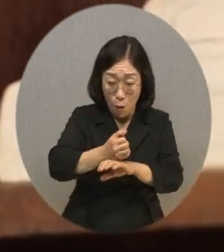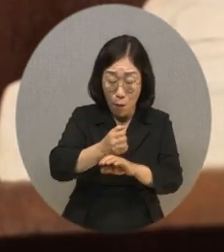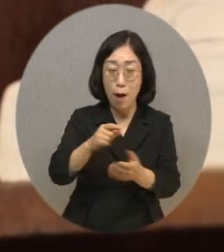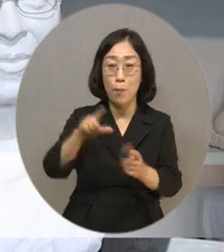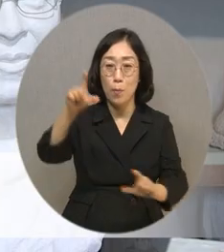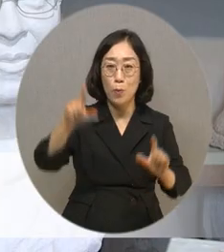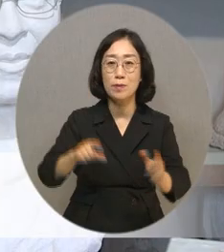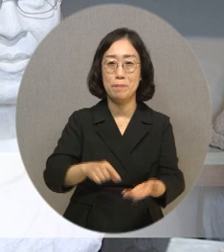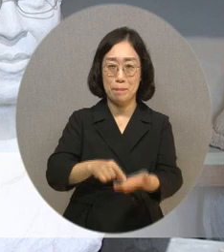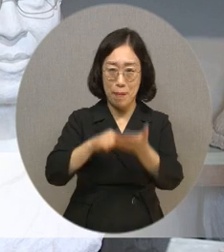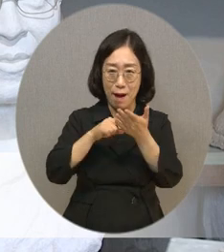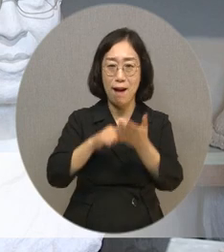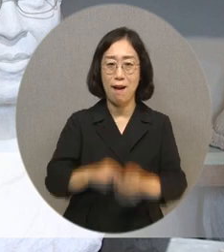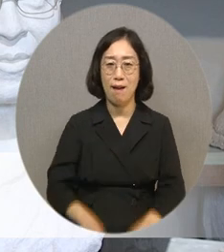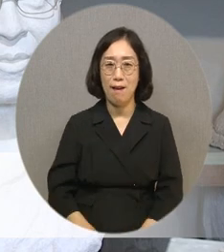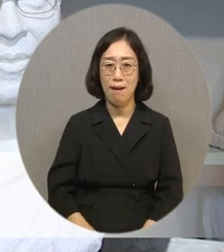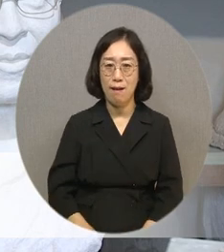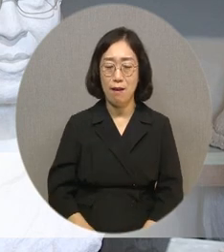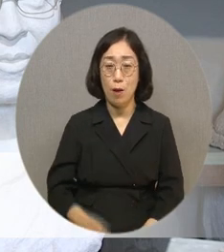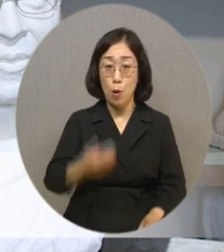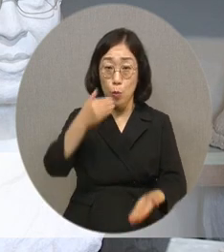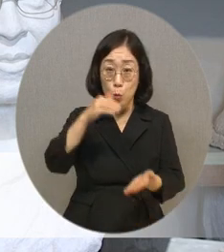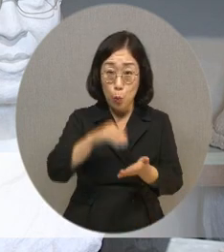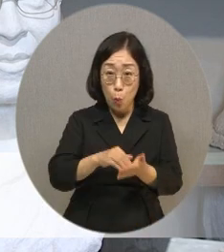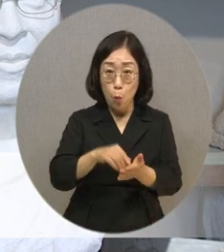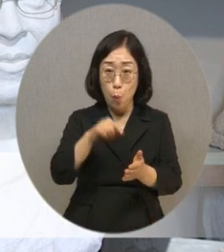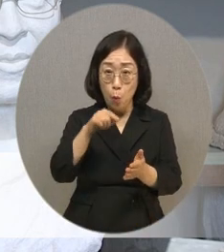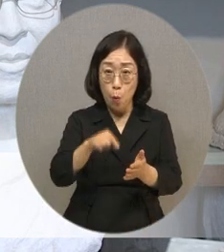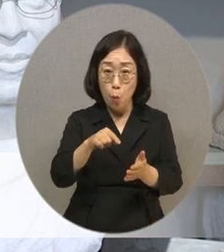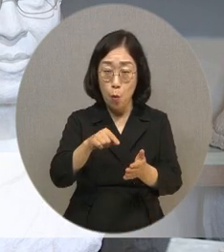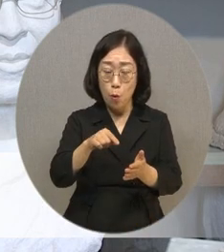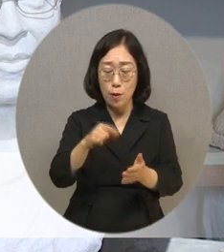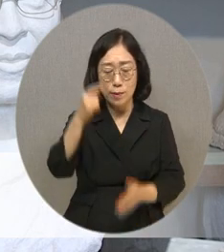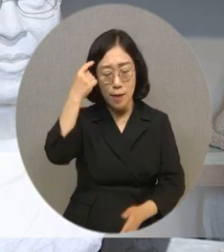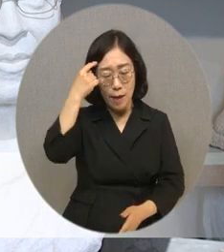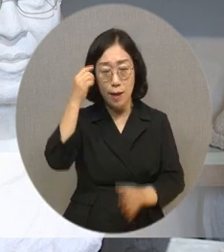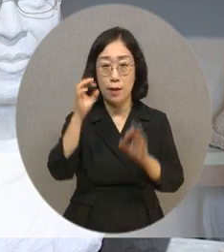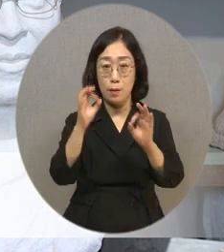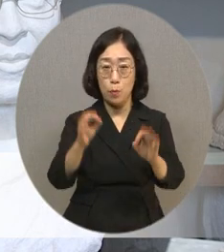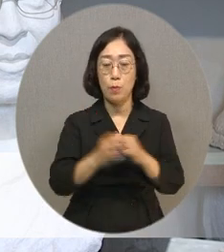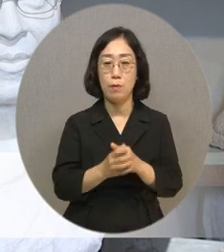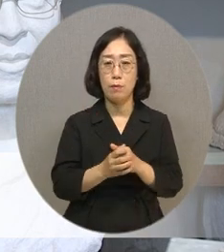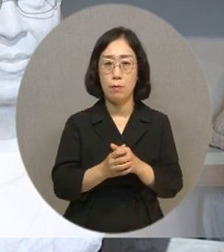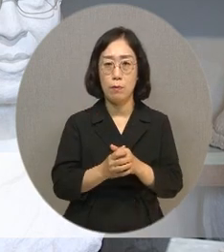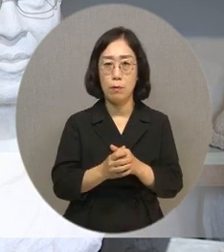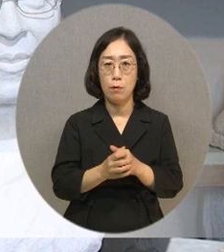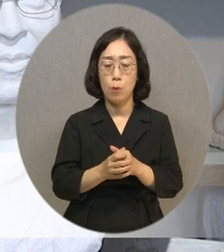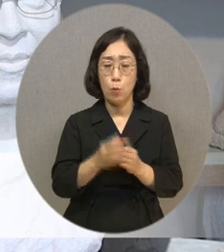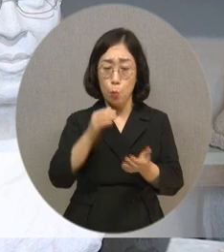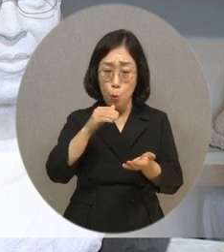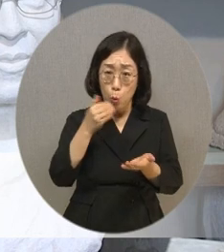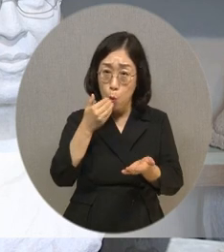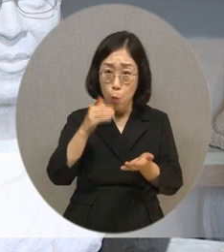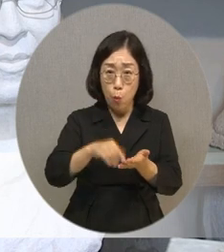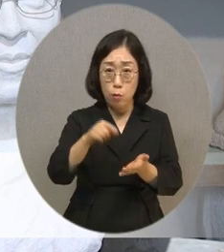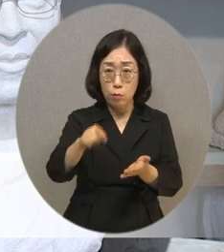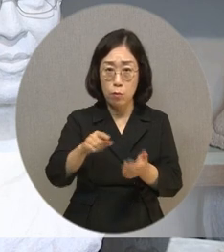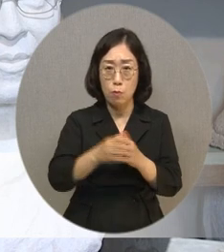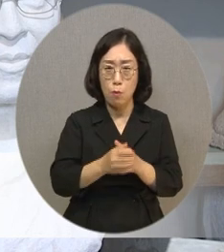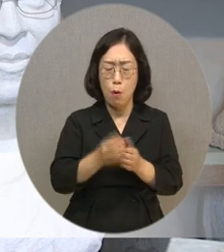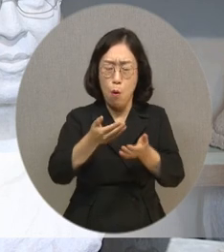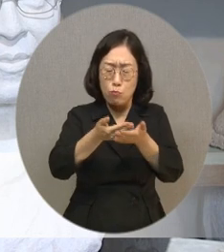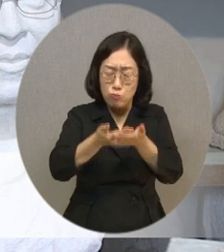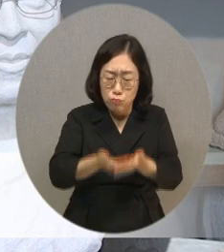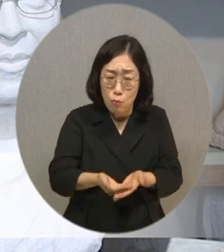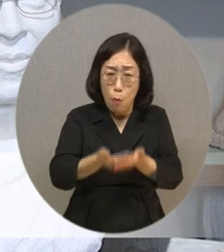결과입니다 항상 그 돌이란 물성을 생각하면서 느꼈던게 돌이 왜